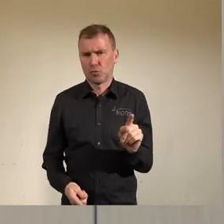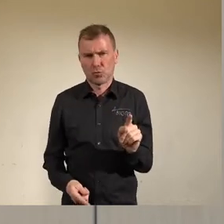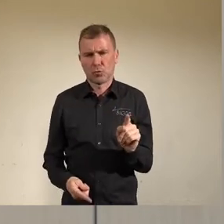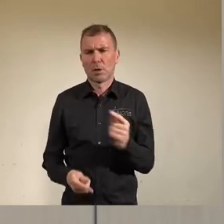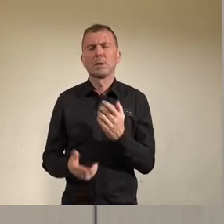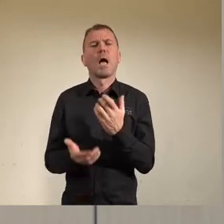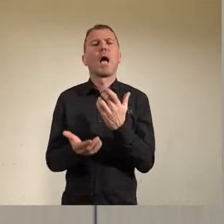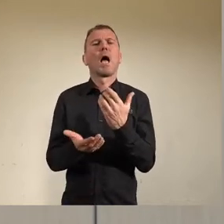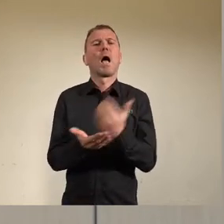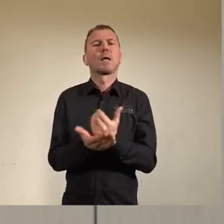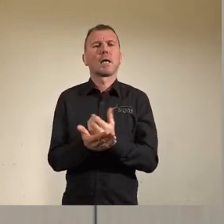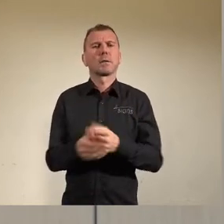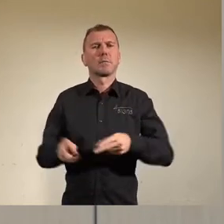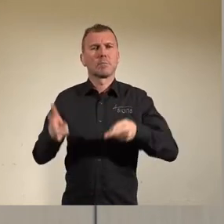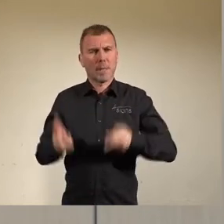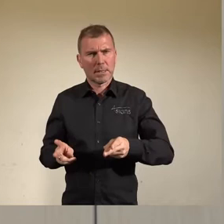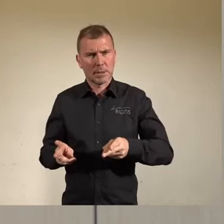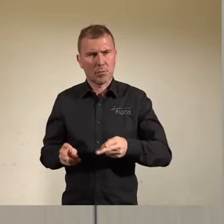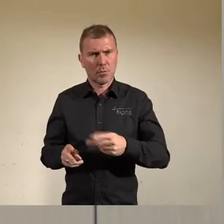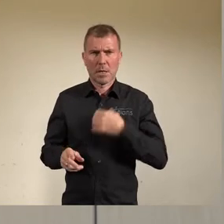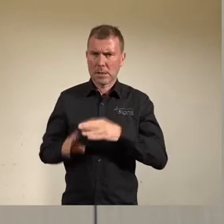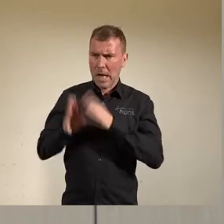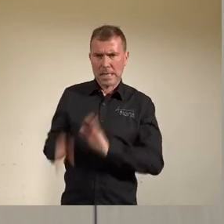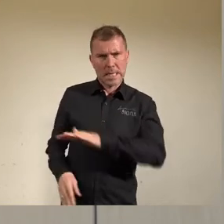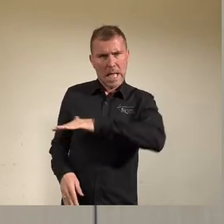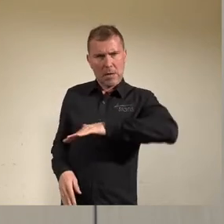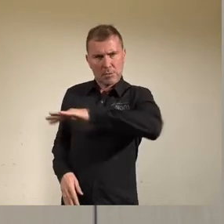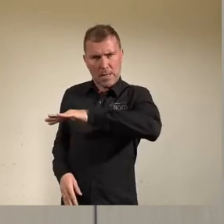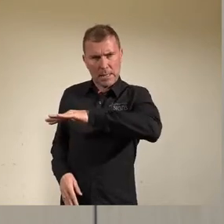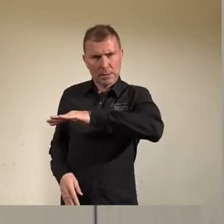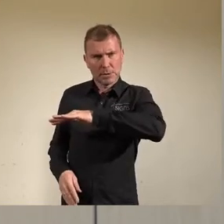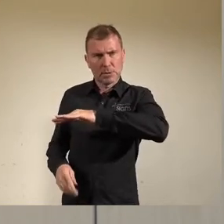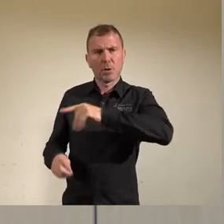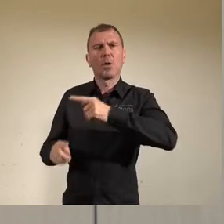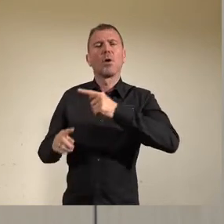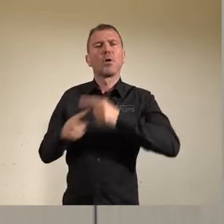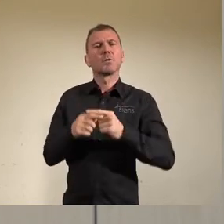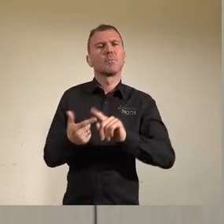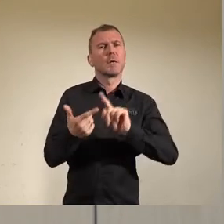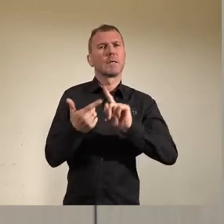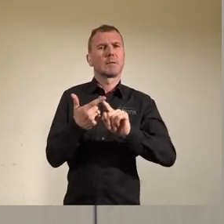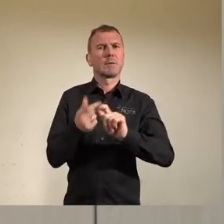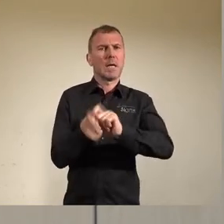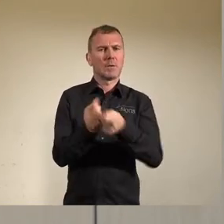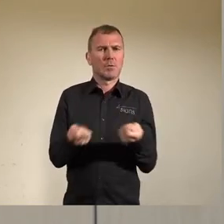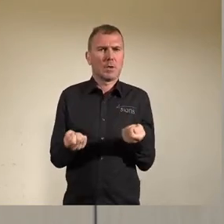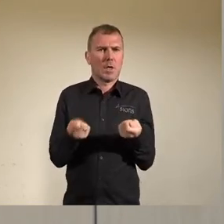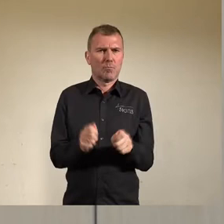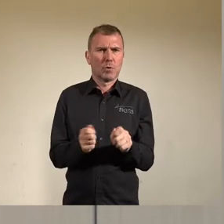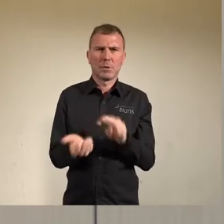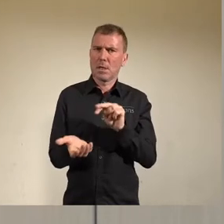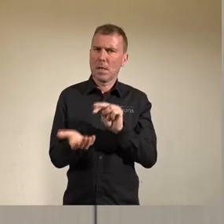die Kassenkreditermächtigung im Bereich des Krankenhauses und zum anderen die im Änderungsbeschluss